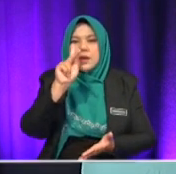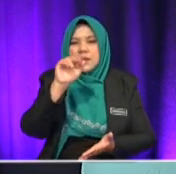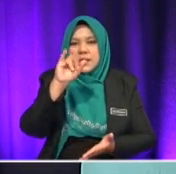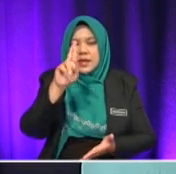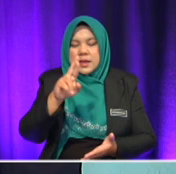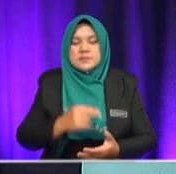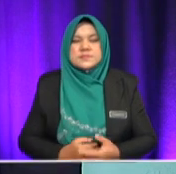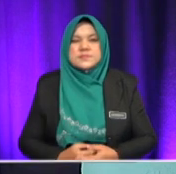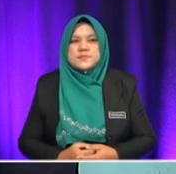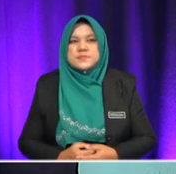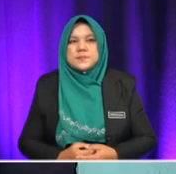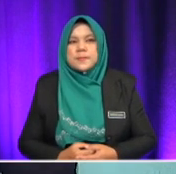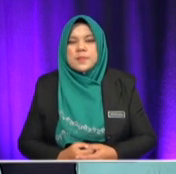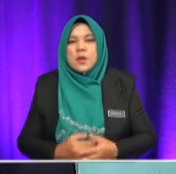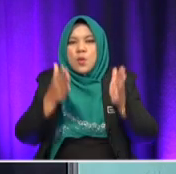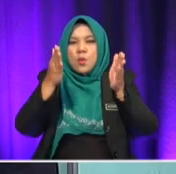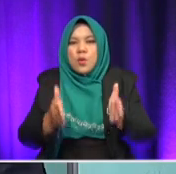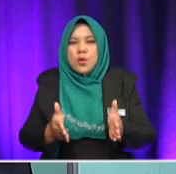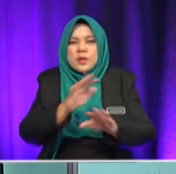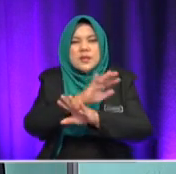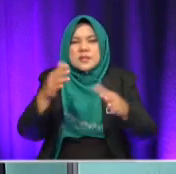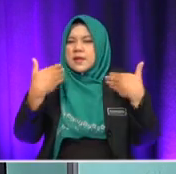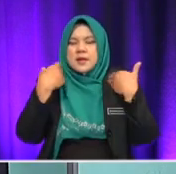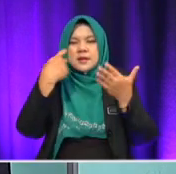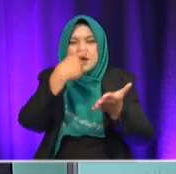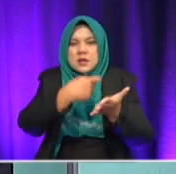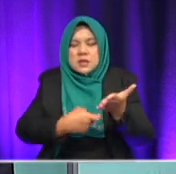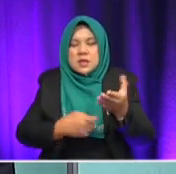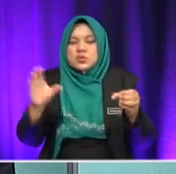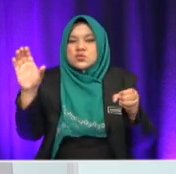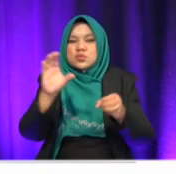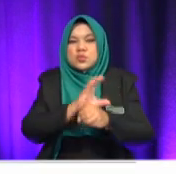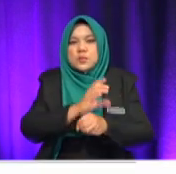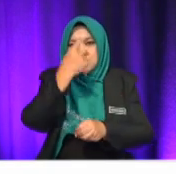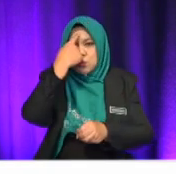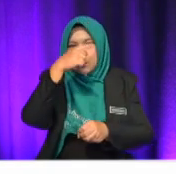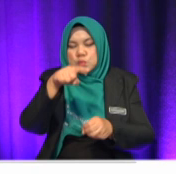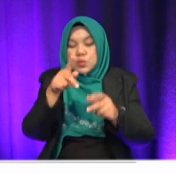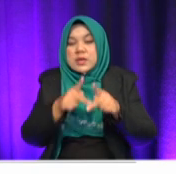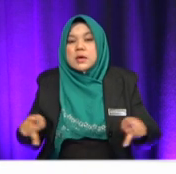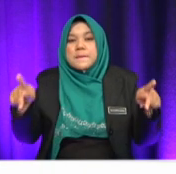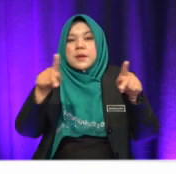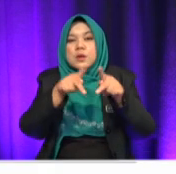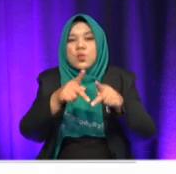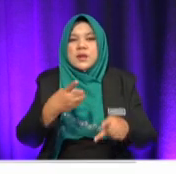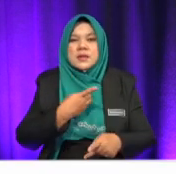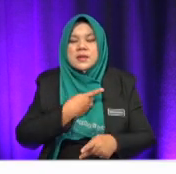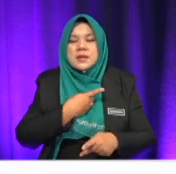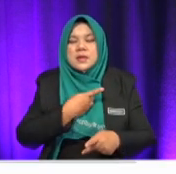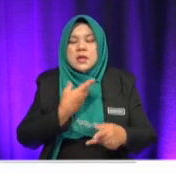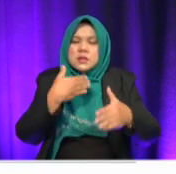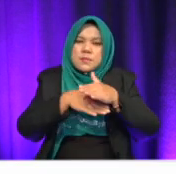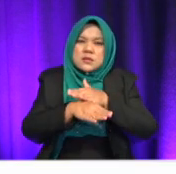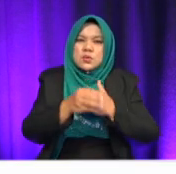itu fakir Oke orang yang tiada harta yang mencukupi untuk keperluan dirinya termasuk